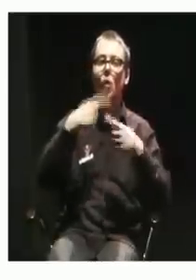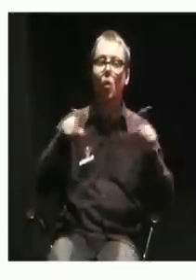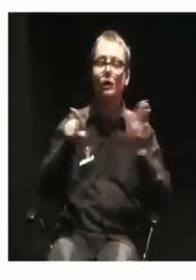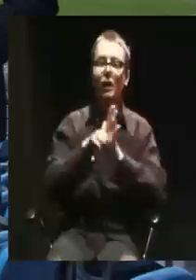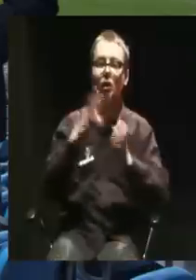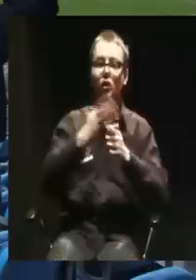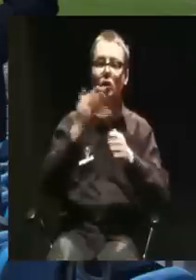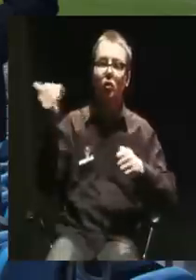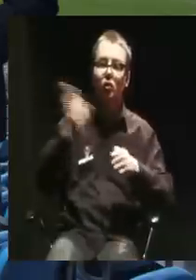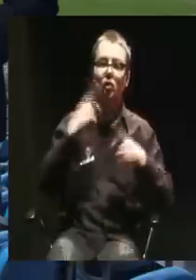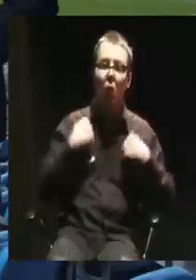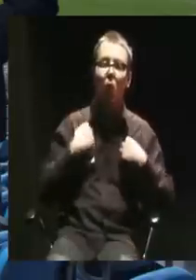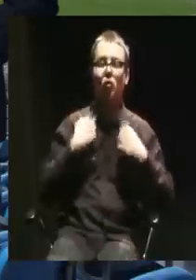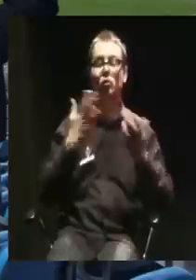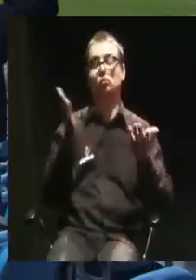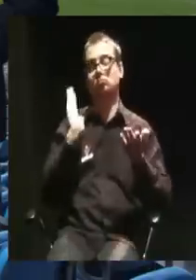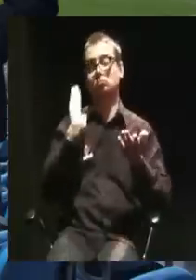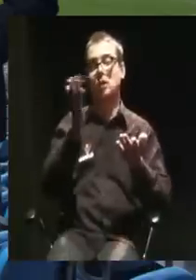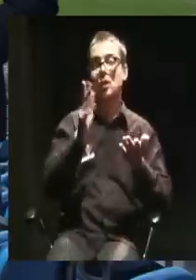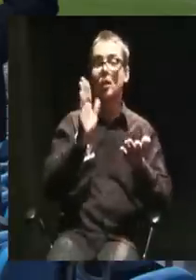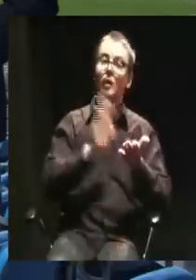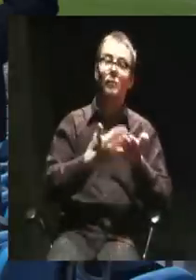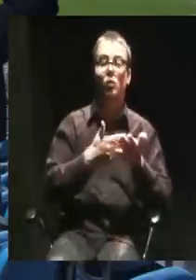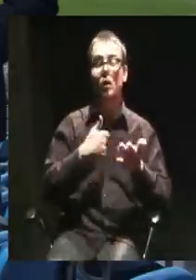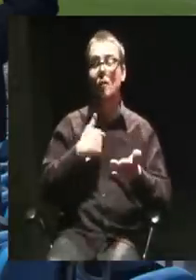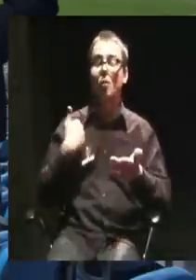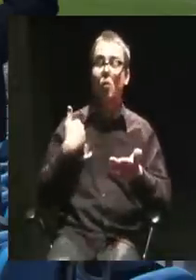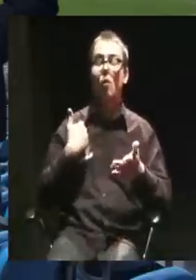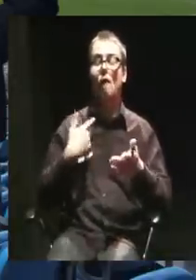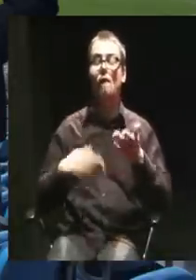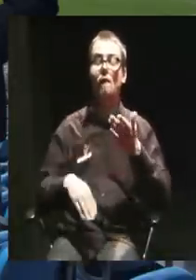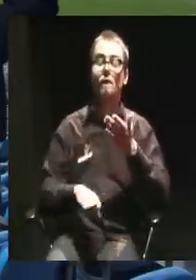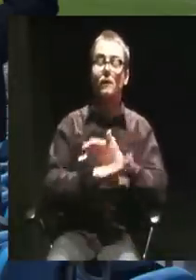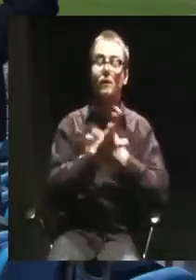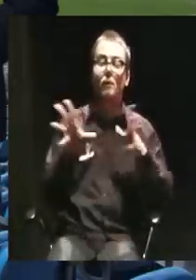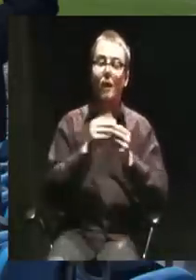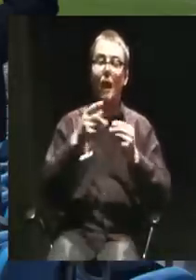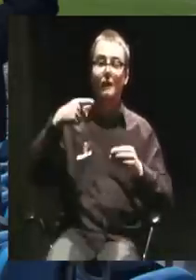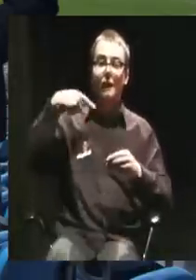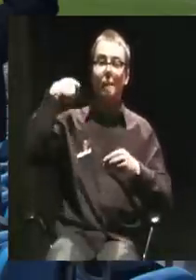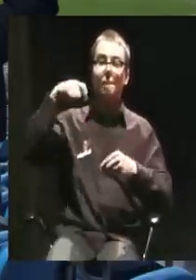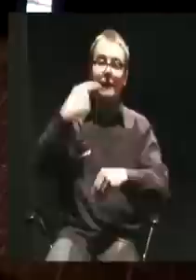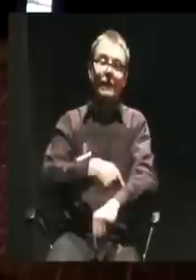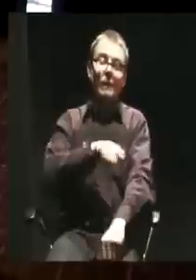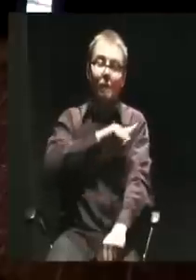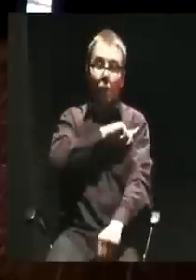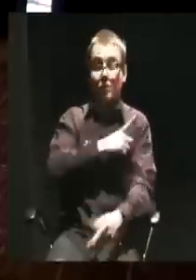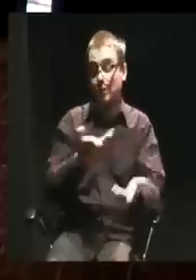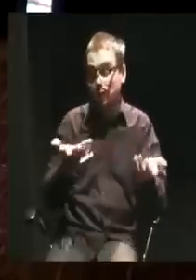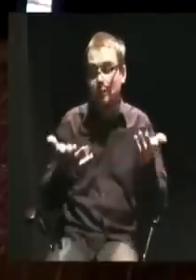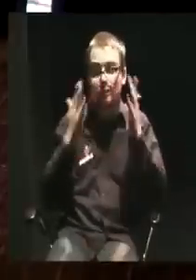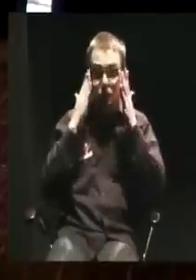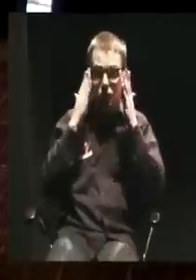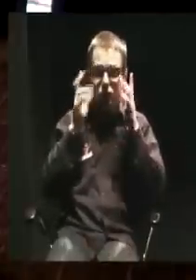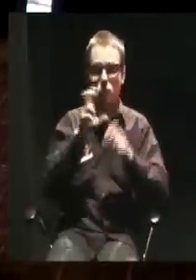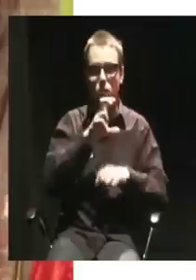zdjęcie powstało podczas konferencji z prezydentem Poznania informującej właśnie o tym wydarzeniu. Czy można być aż